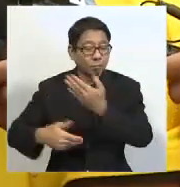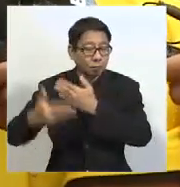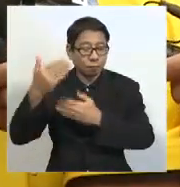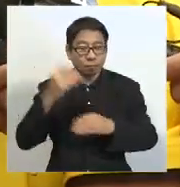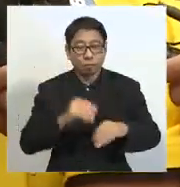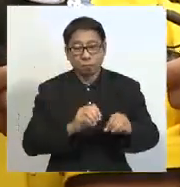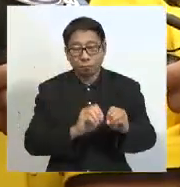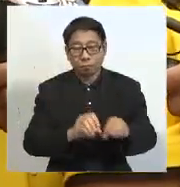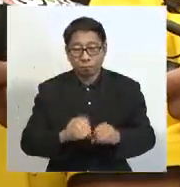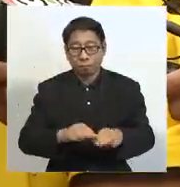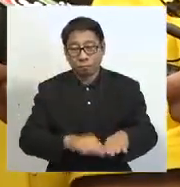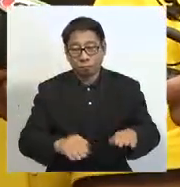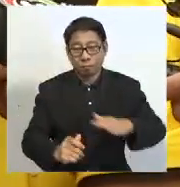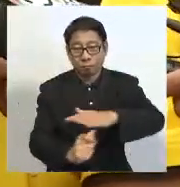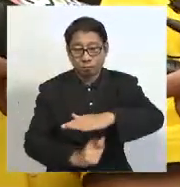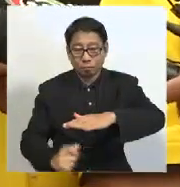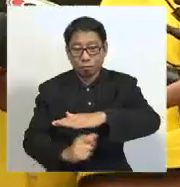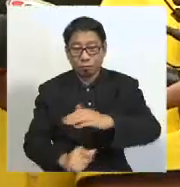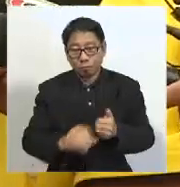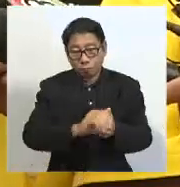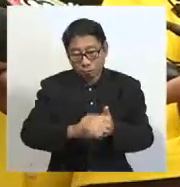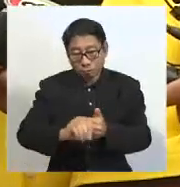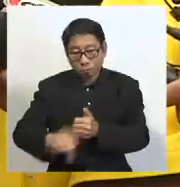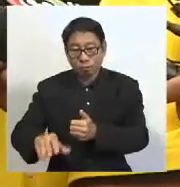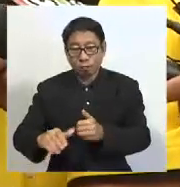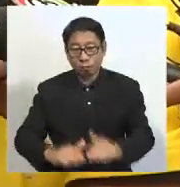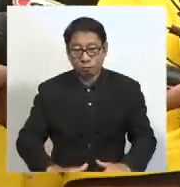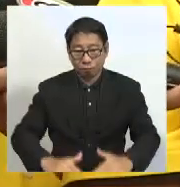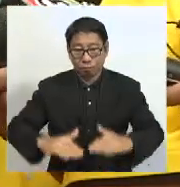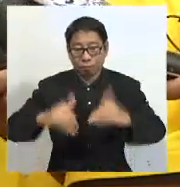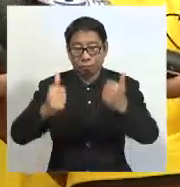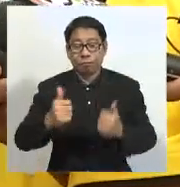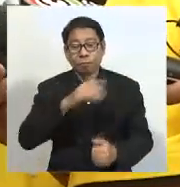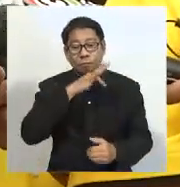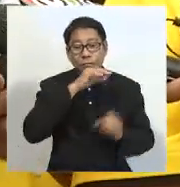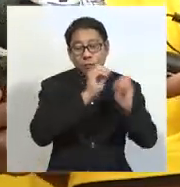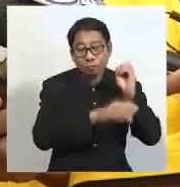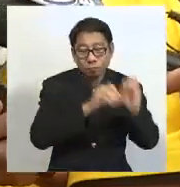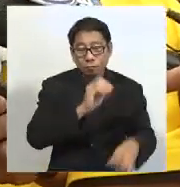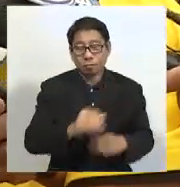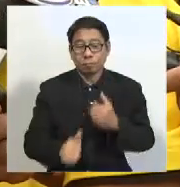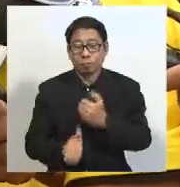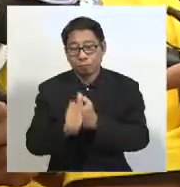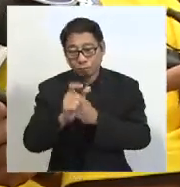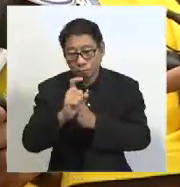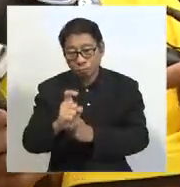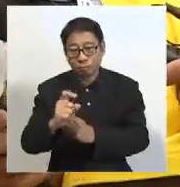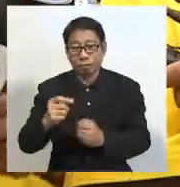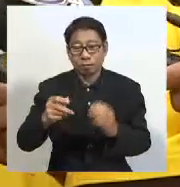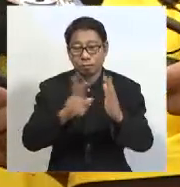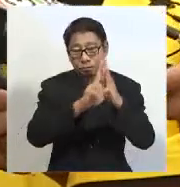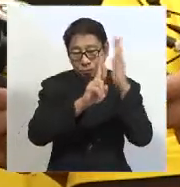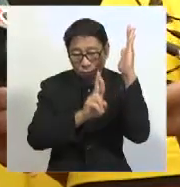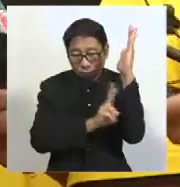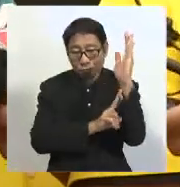าลเลยเพราะว่าการคัดแยกขยะนั้นต้องปลูกฝังจนเรียกว่าจะออกมาเป็นขยะอินทรีย์ขยะอันตรายขยะรีไซเคิลหรือแม้แ